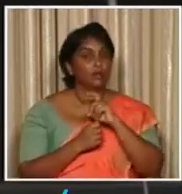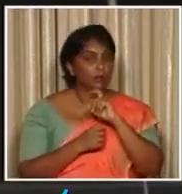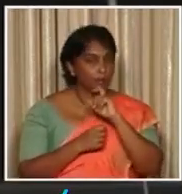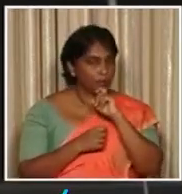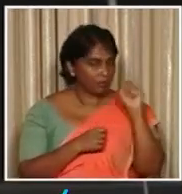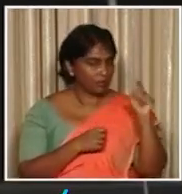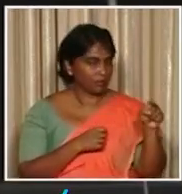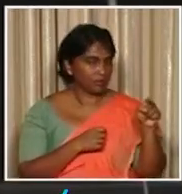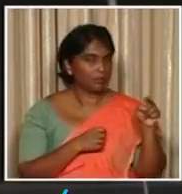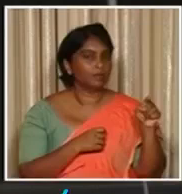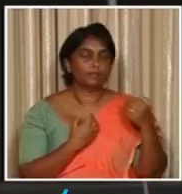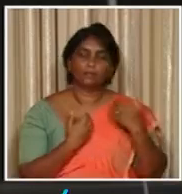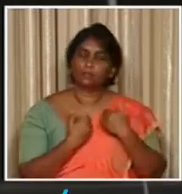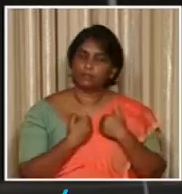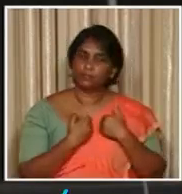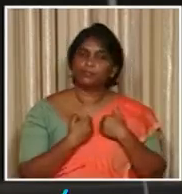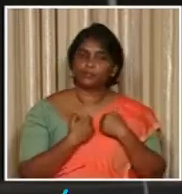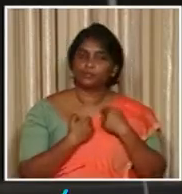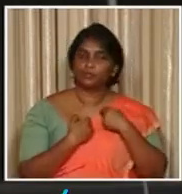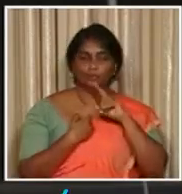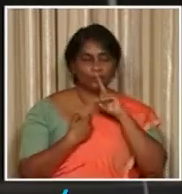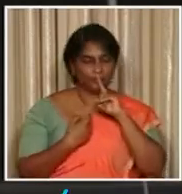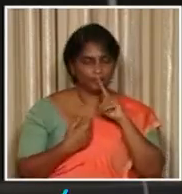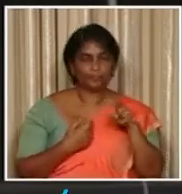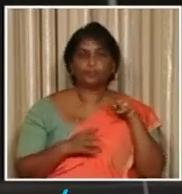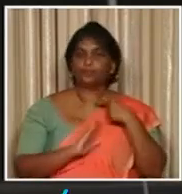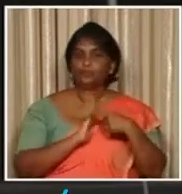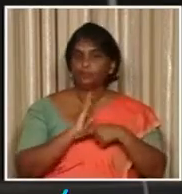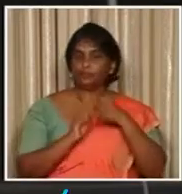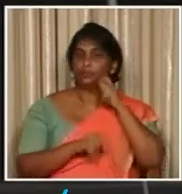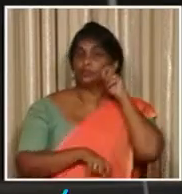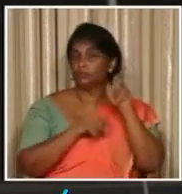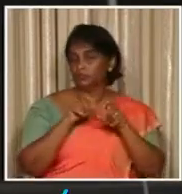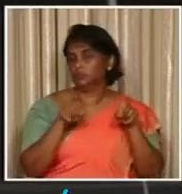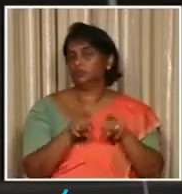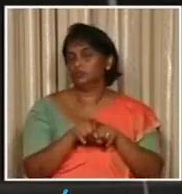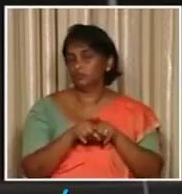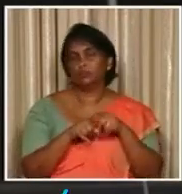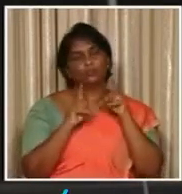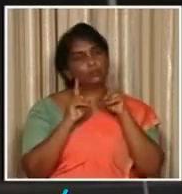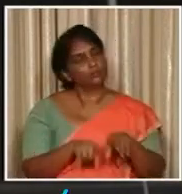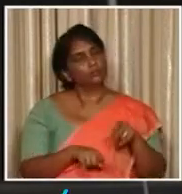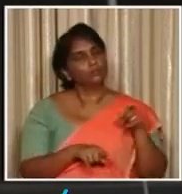අධිකරණයට අපි ඉල්ලීමක් කරනවා මේ රටේ පුරවැසියෙක් හැටියට